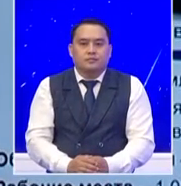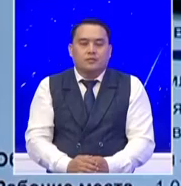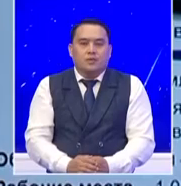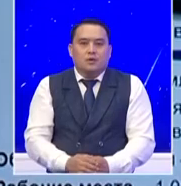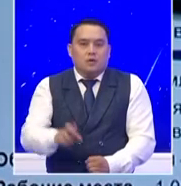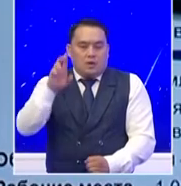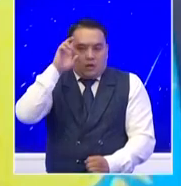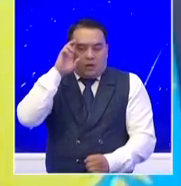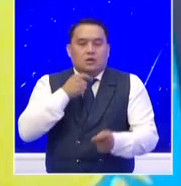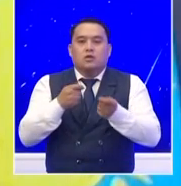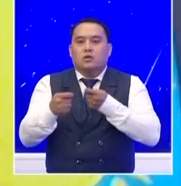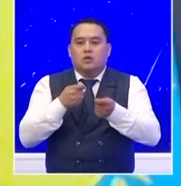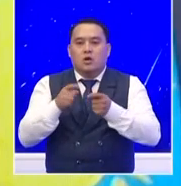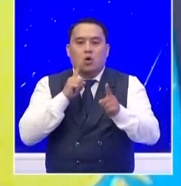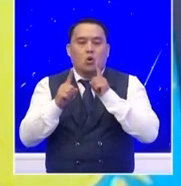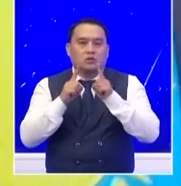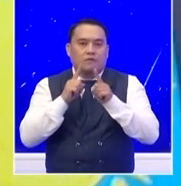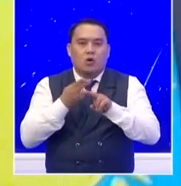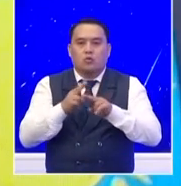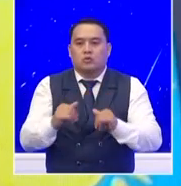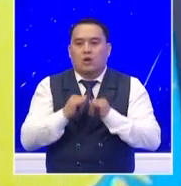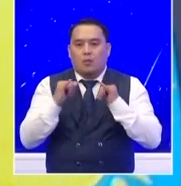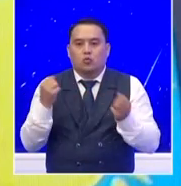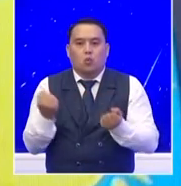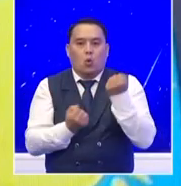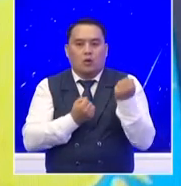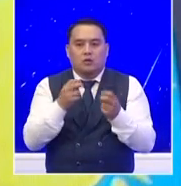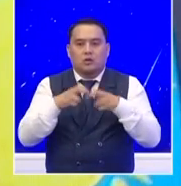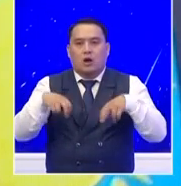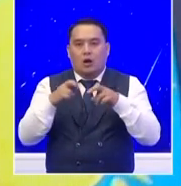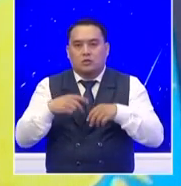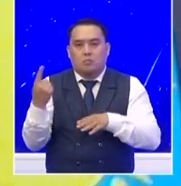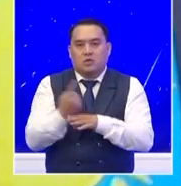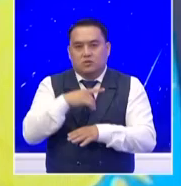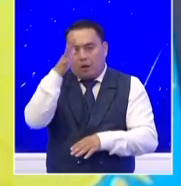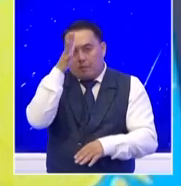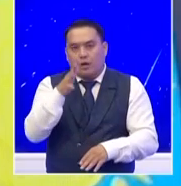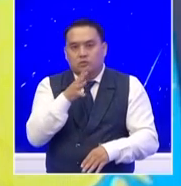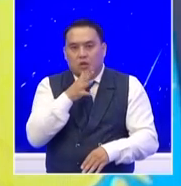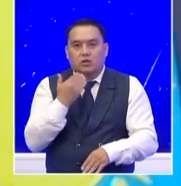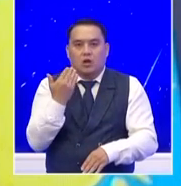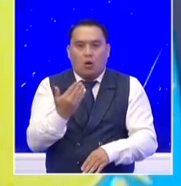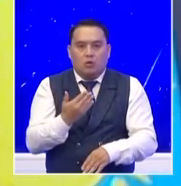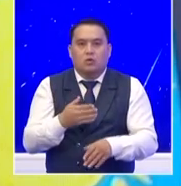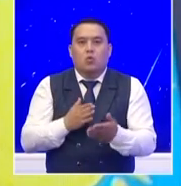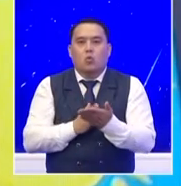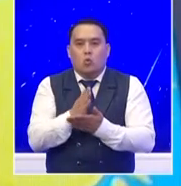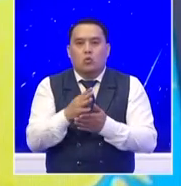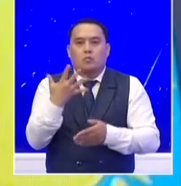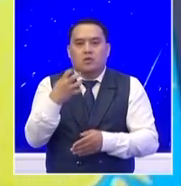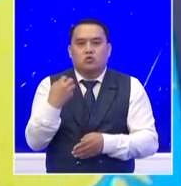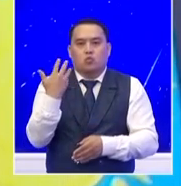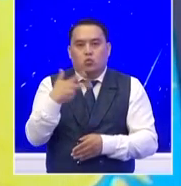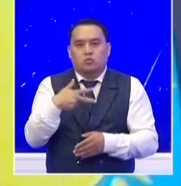ақ үкіметтік жиында отандық автоөнеркәсіпті дамыту мәселесі де қаралды. Алғашқы 5 айдың қорытындысы бойынша саладағы өндіріс